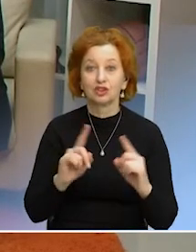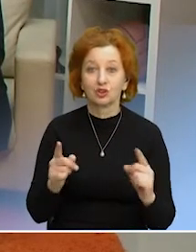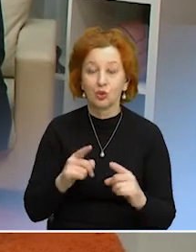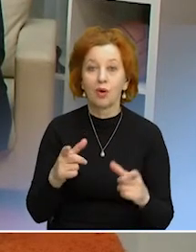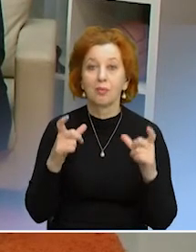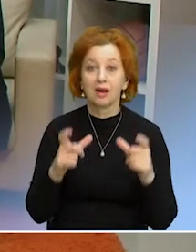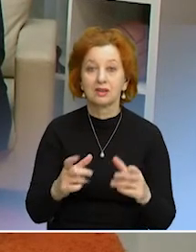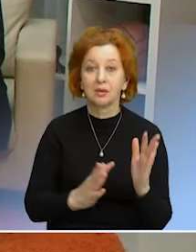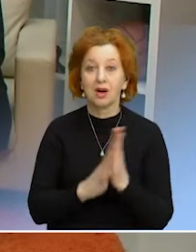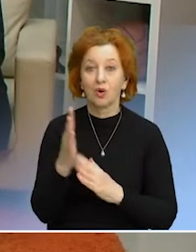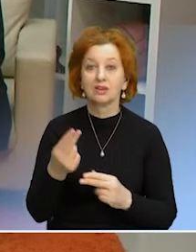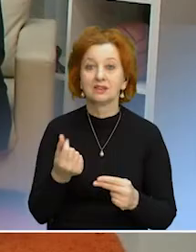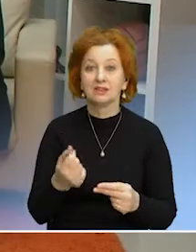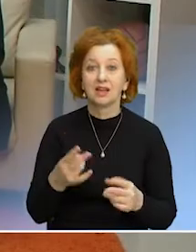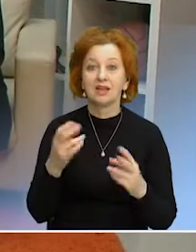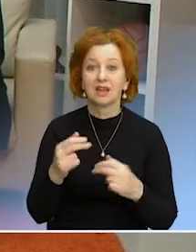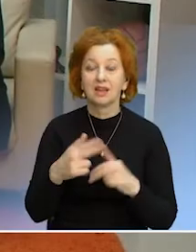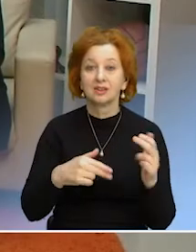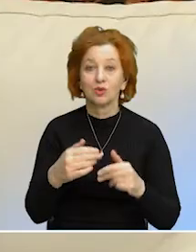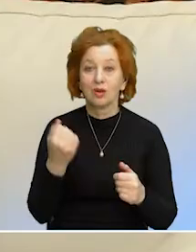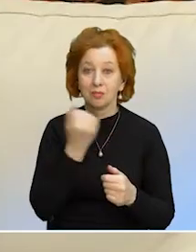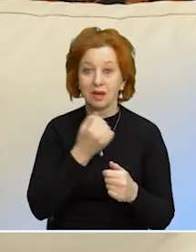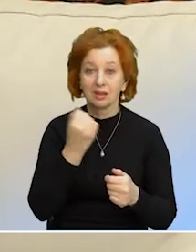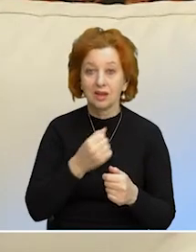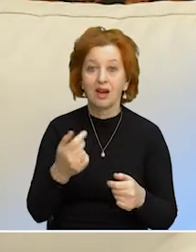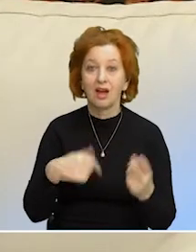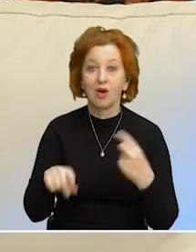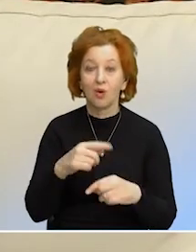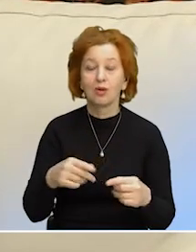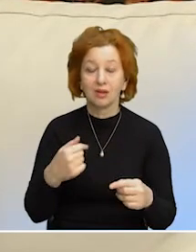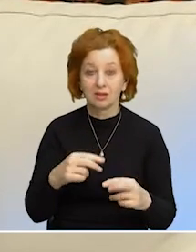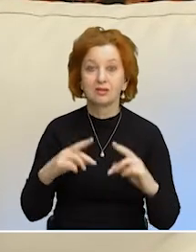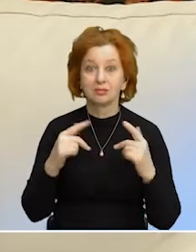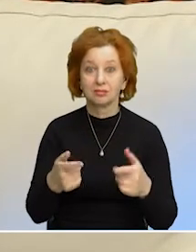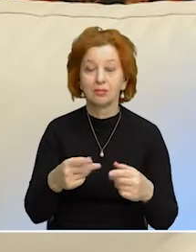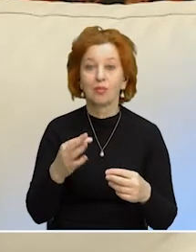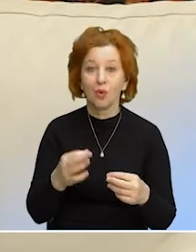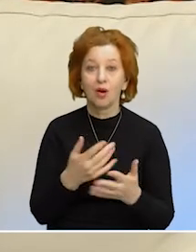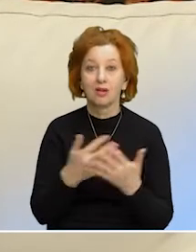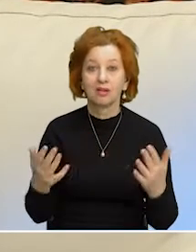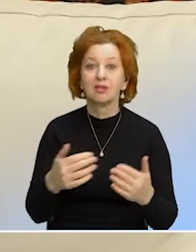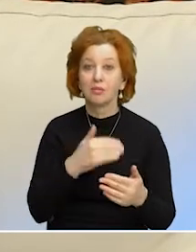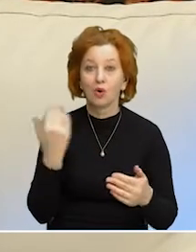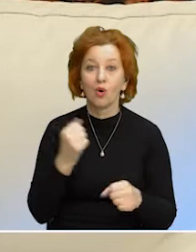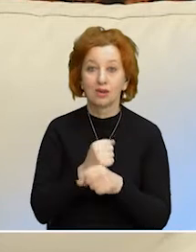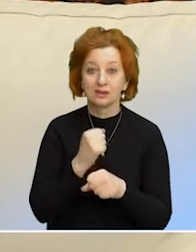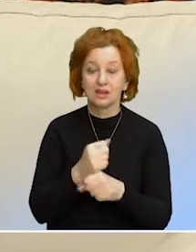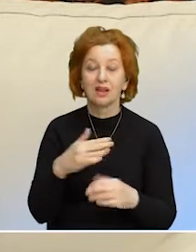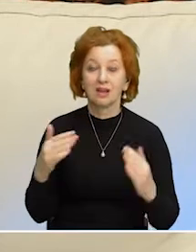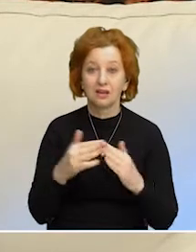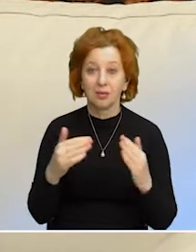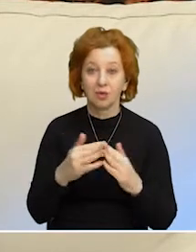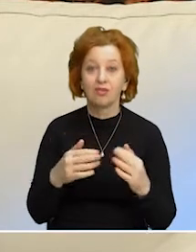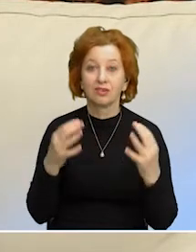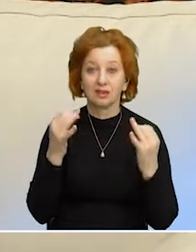нам помешала пандемия и рост цен на строительные материалы, у нас перешло порядка 350 домов, которые мы доделаем в следующем году, уже к